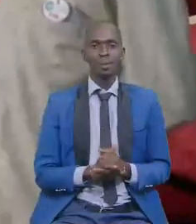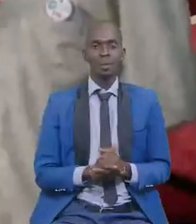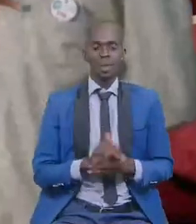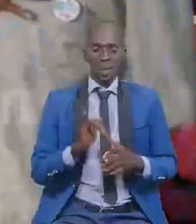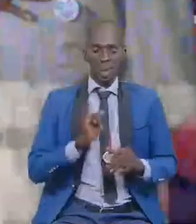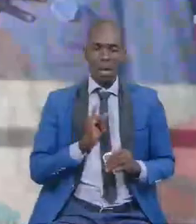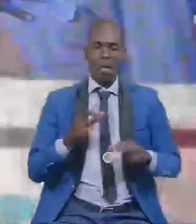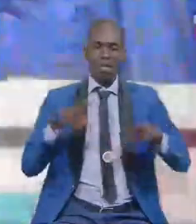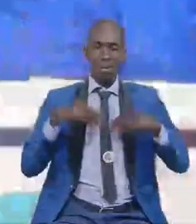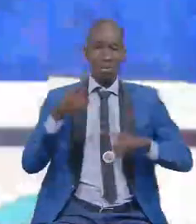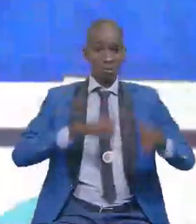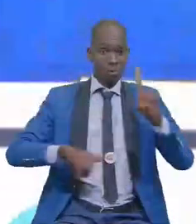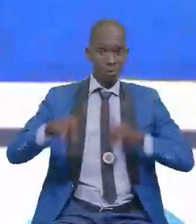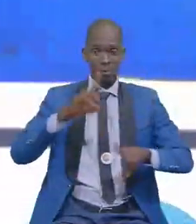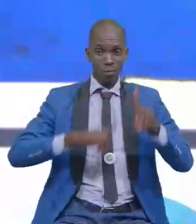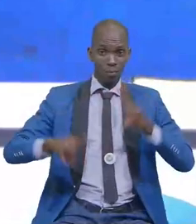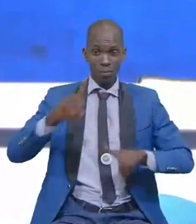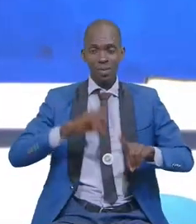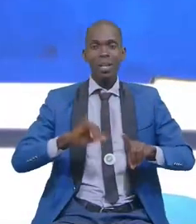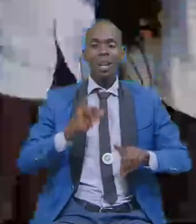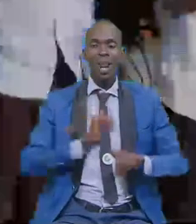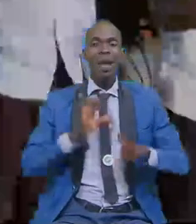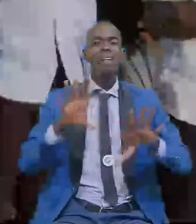J'accepte. Dis-le à haute voix, non?